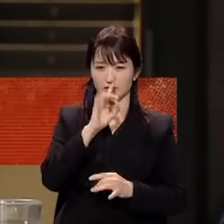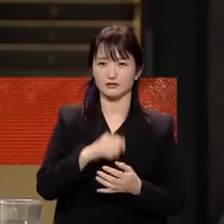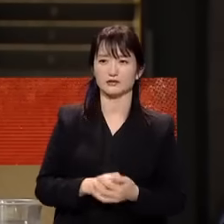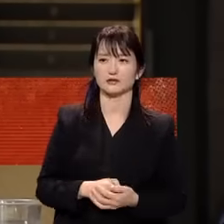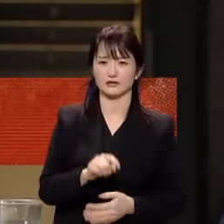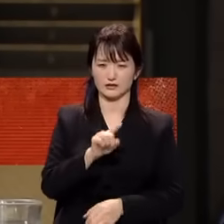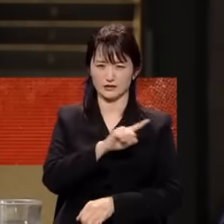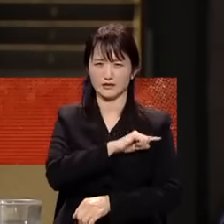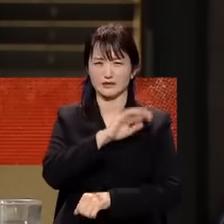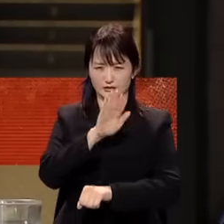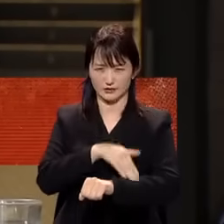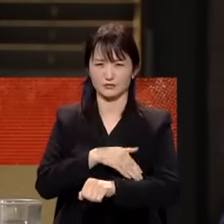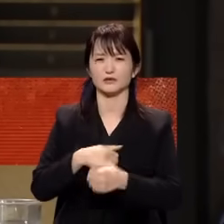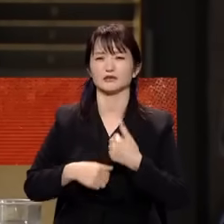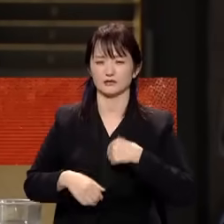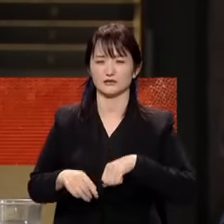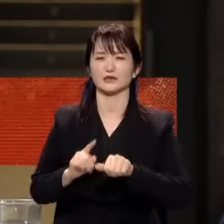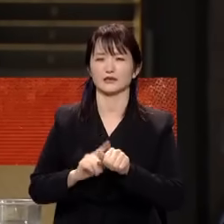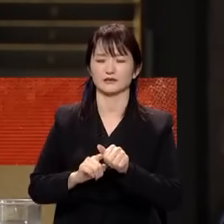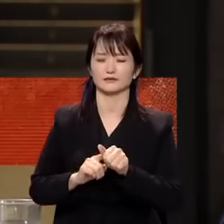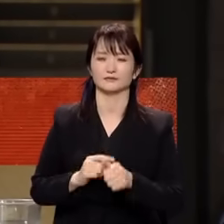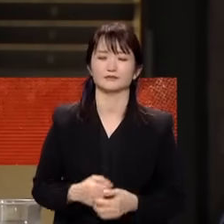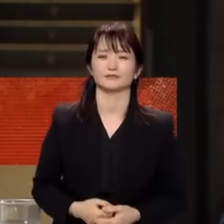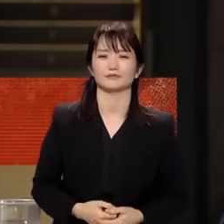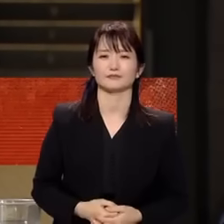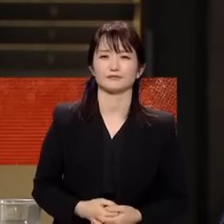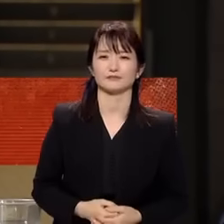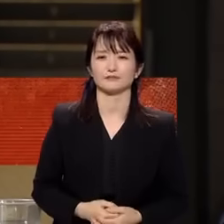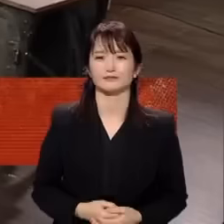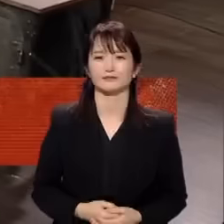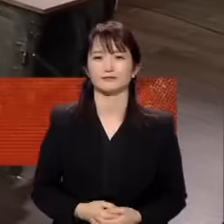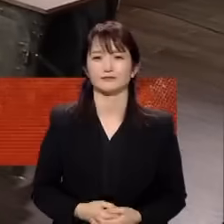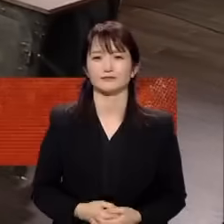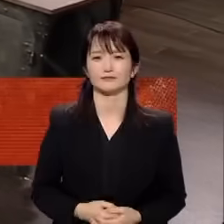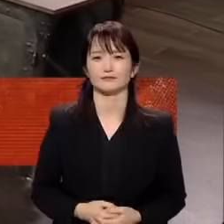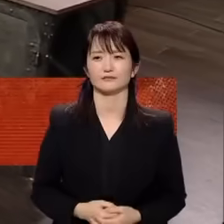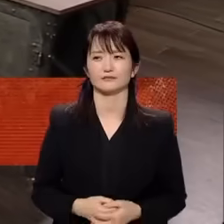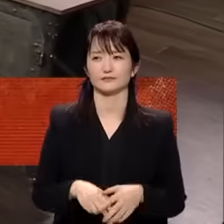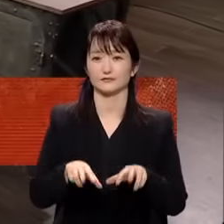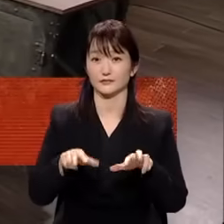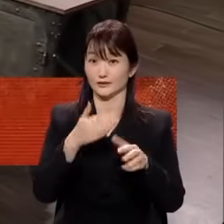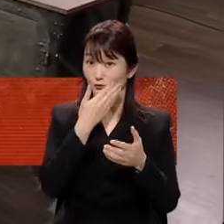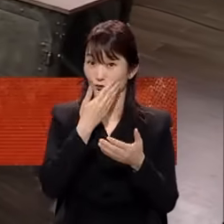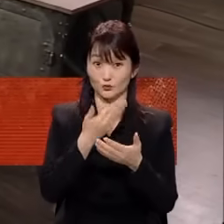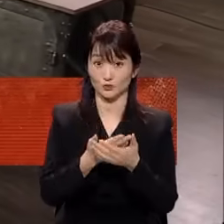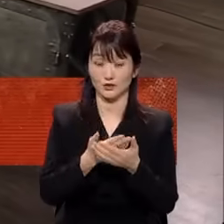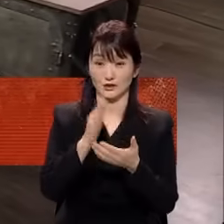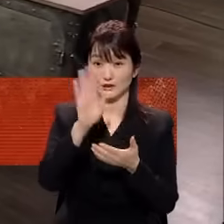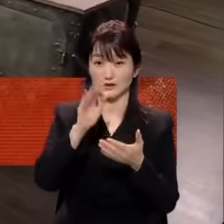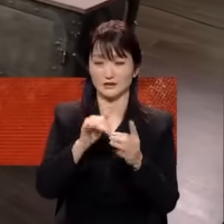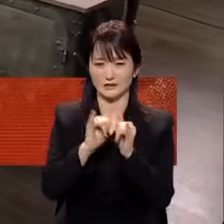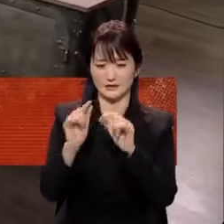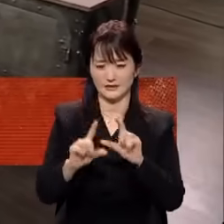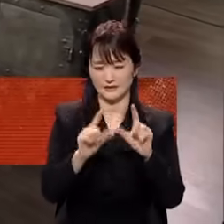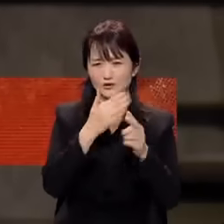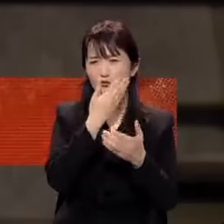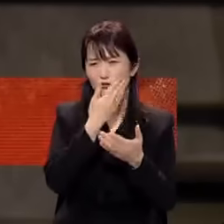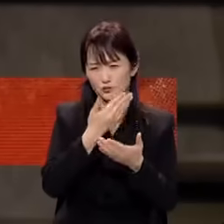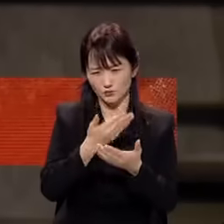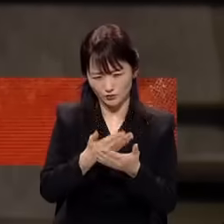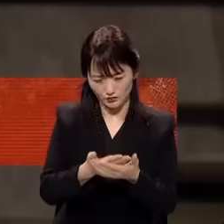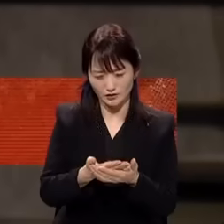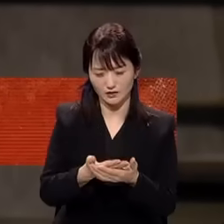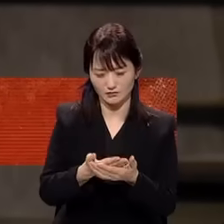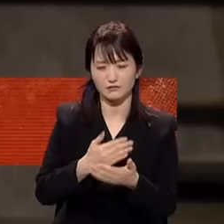문제는 아들인 것 같습니다. 아, 성문이가 진짜. 제일 문제예요. 자 교수님. 직업이 중요한 것이 아니라 인성이 중요하다는 것을 여기서 보여주고